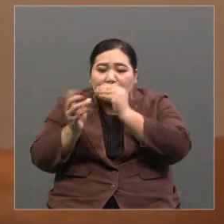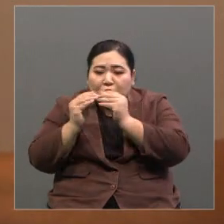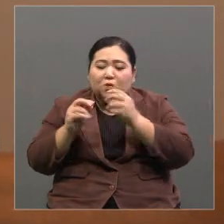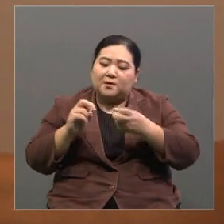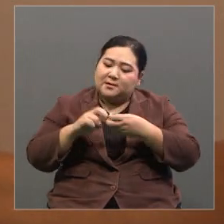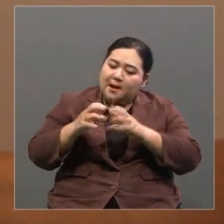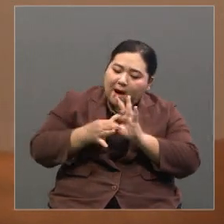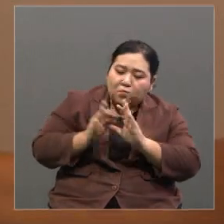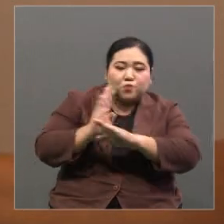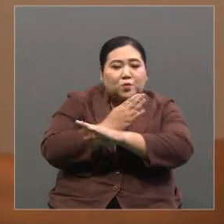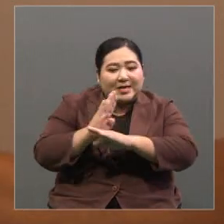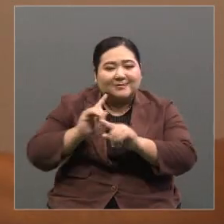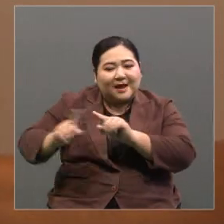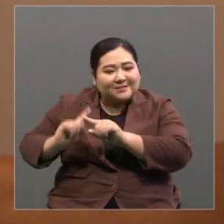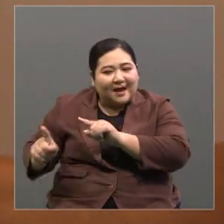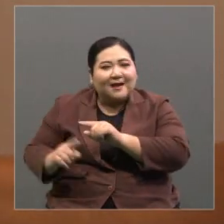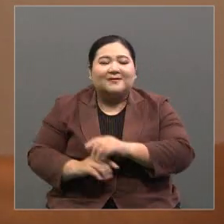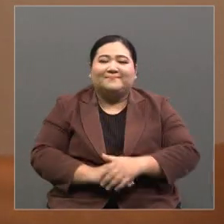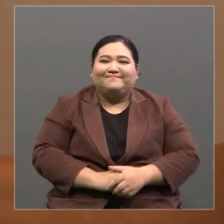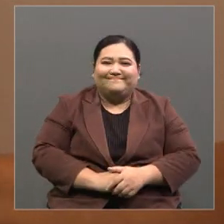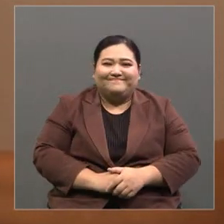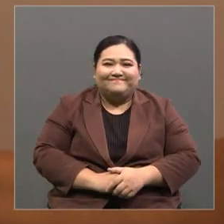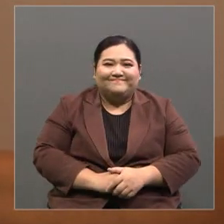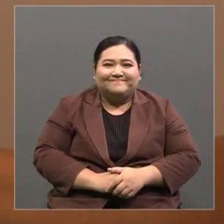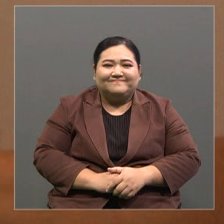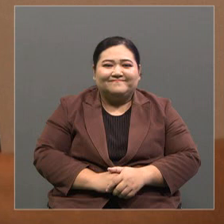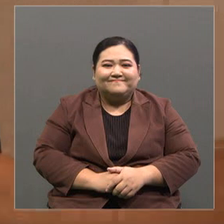การทำธุรกิจและองค์ประกอบอีกหลายๆอย่างนะครับ